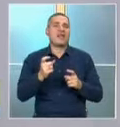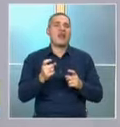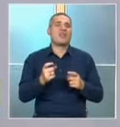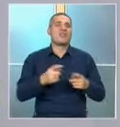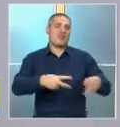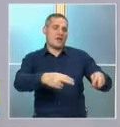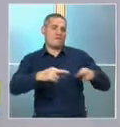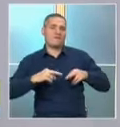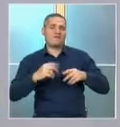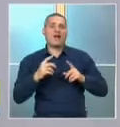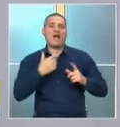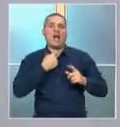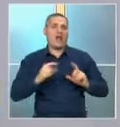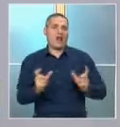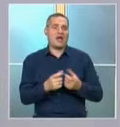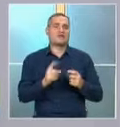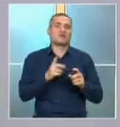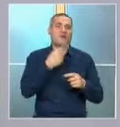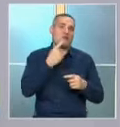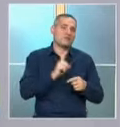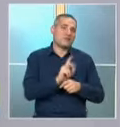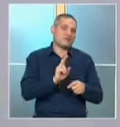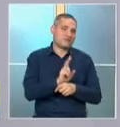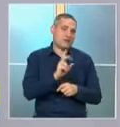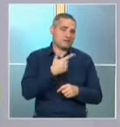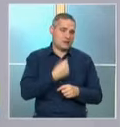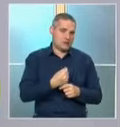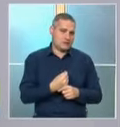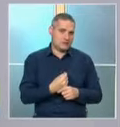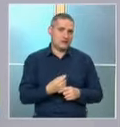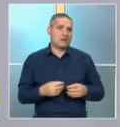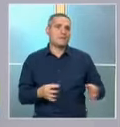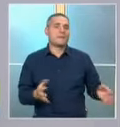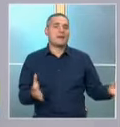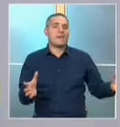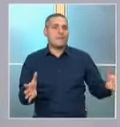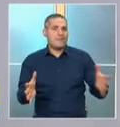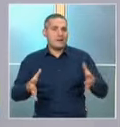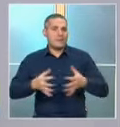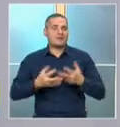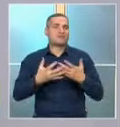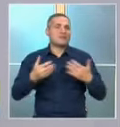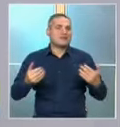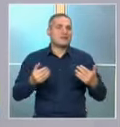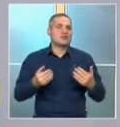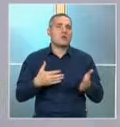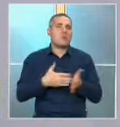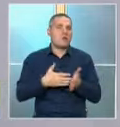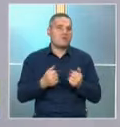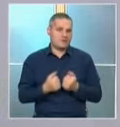клас. Говориме 11-ти, 12-ти клас. Прибирането е в различни